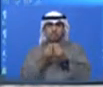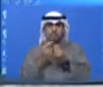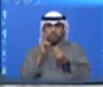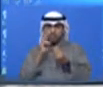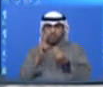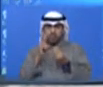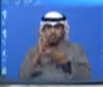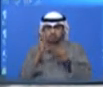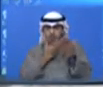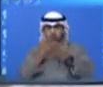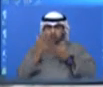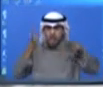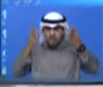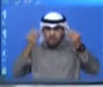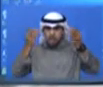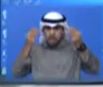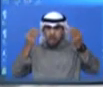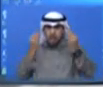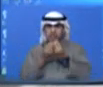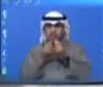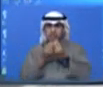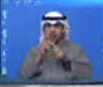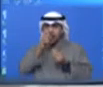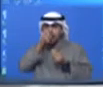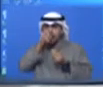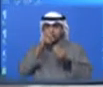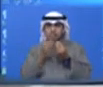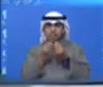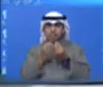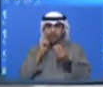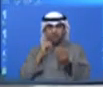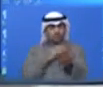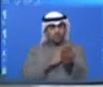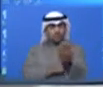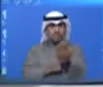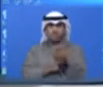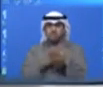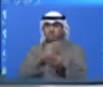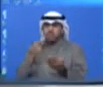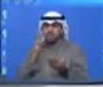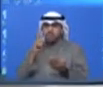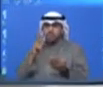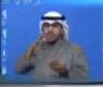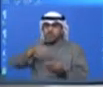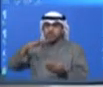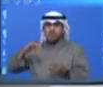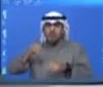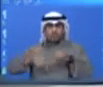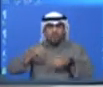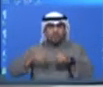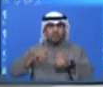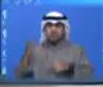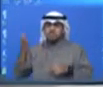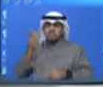الاستغراءات والدراسات العلمية، أنه لدينا مشكلة مثلا في بعض المواد، لدينا مشكلة في أداء الطلبة، إذا هذا لابد أن يكون من